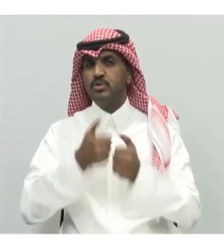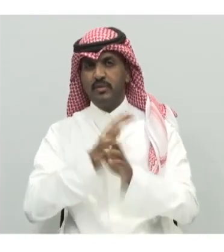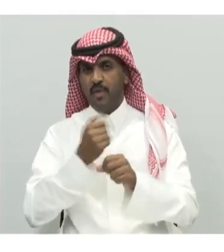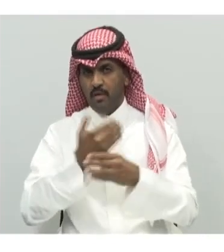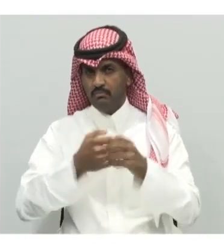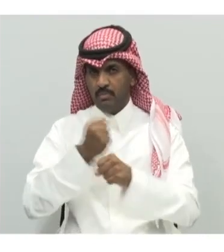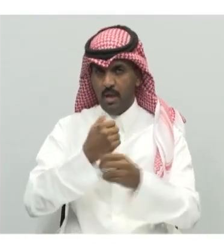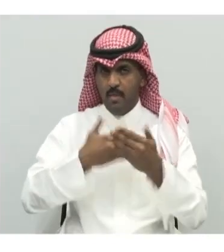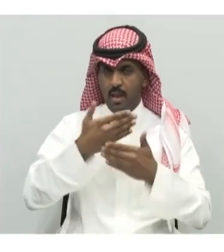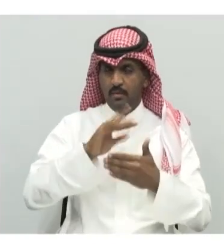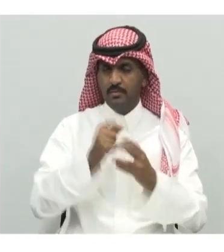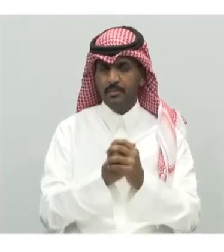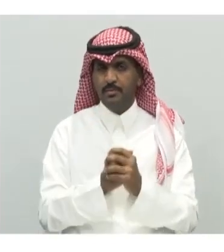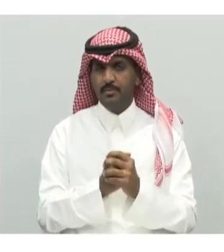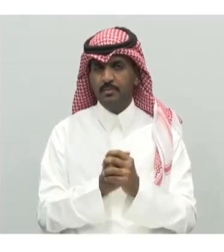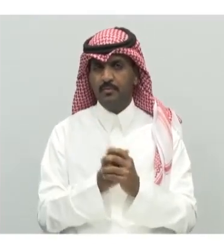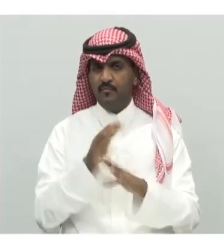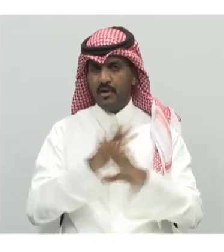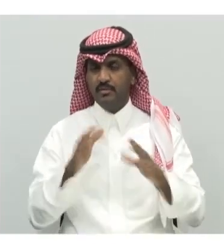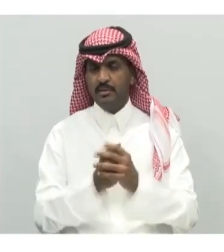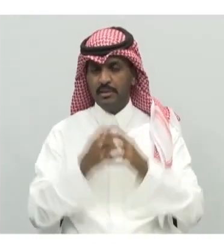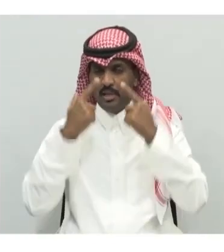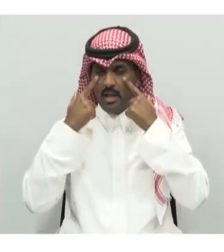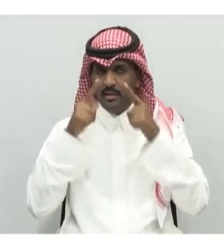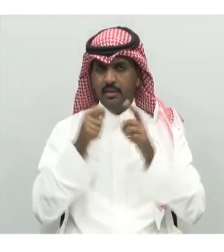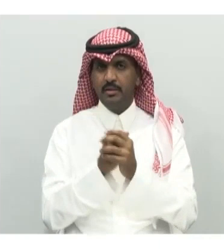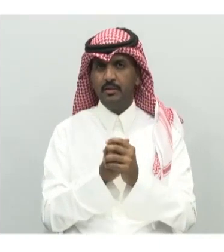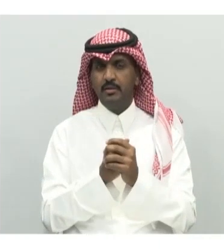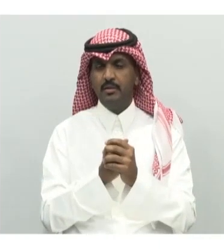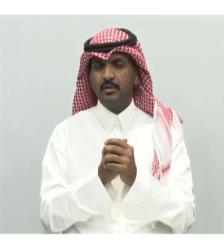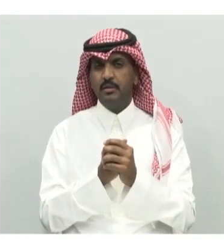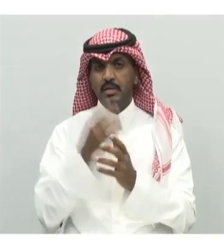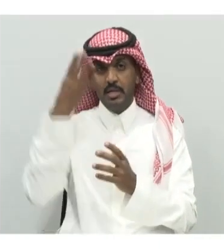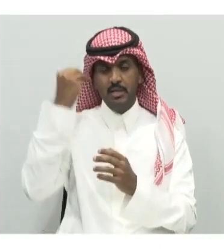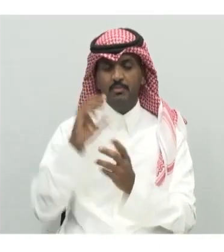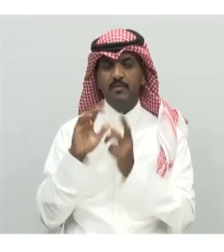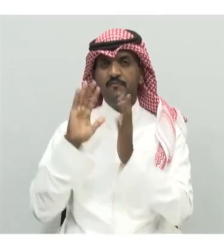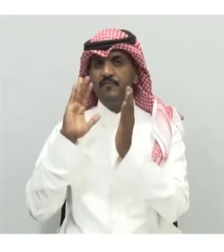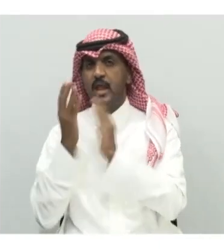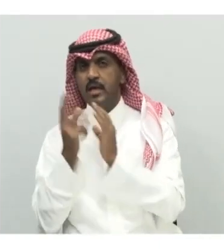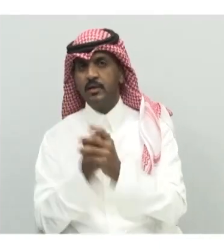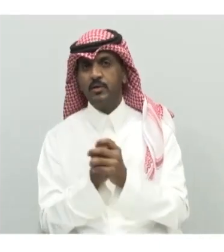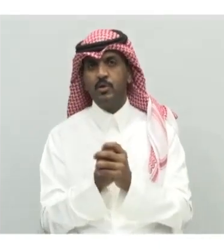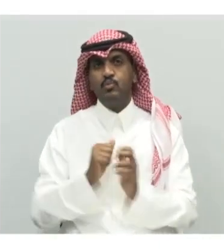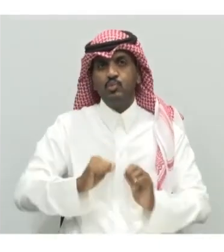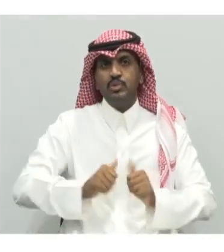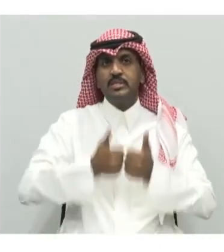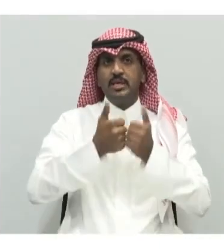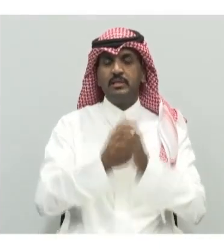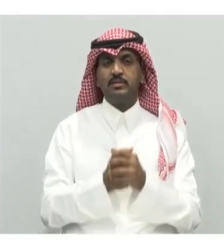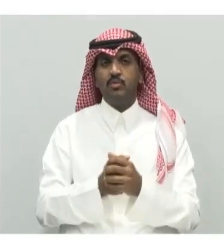التي طلعنا عليها من العلم الفلك والمنجزات وايضا